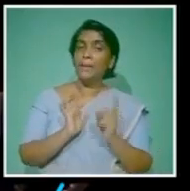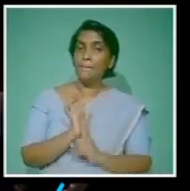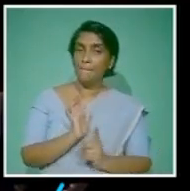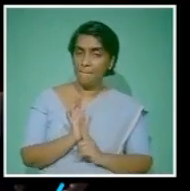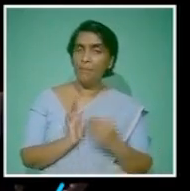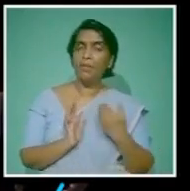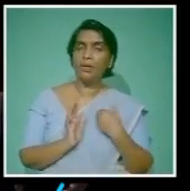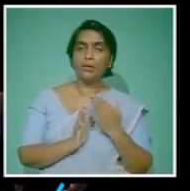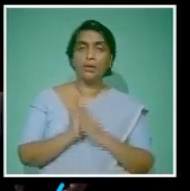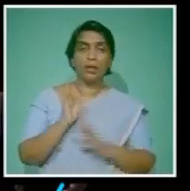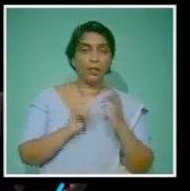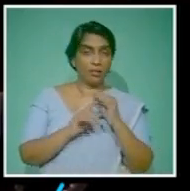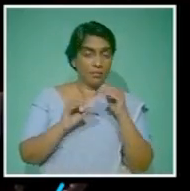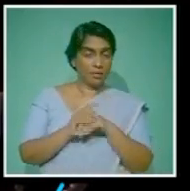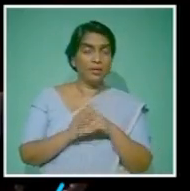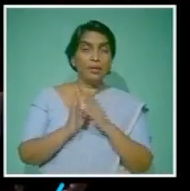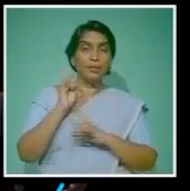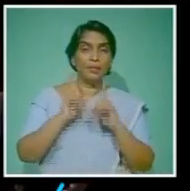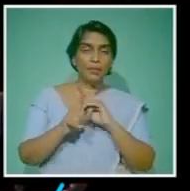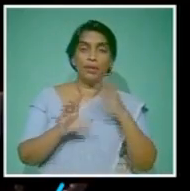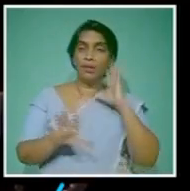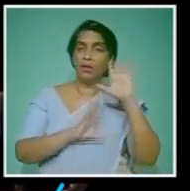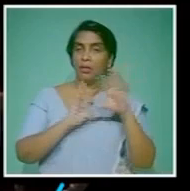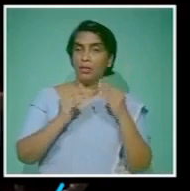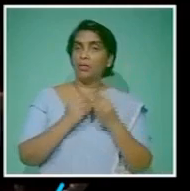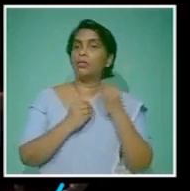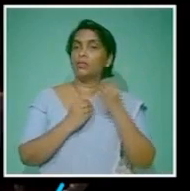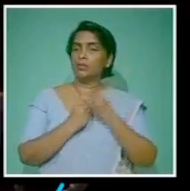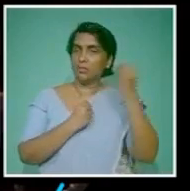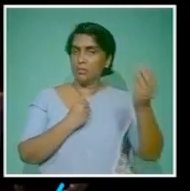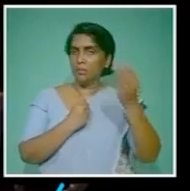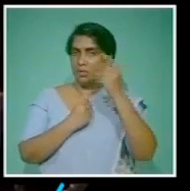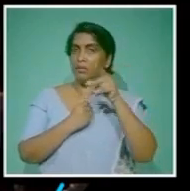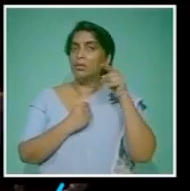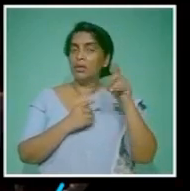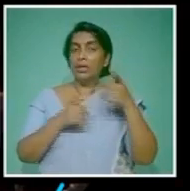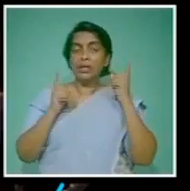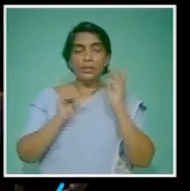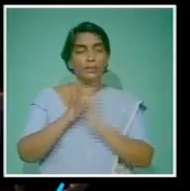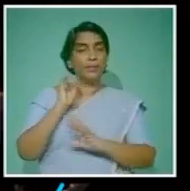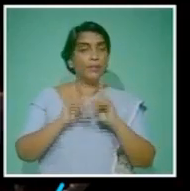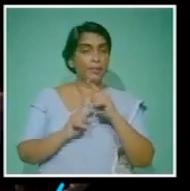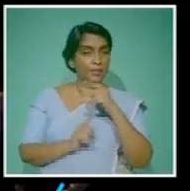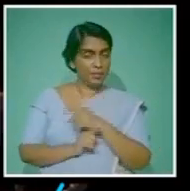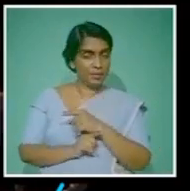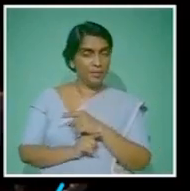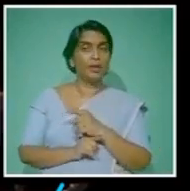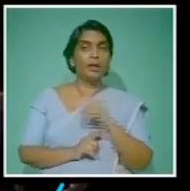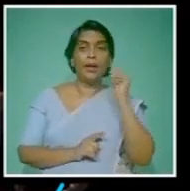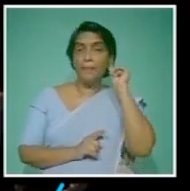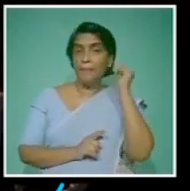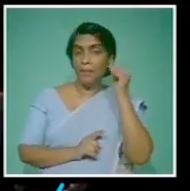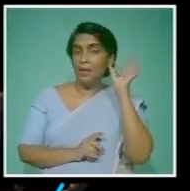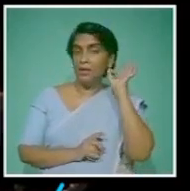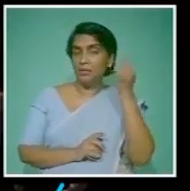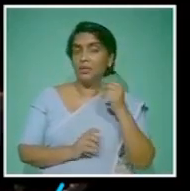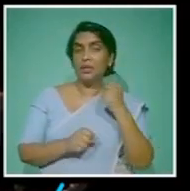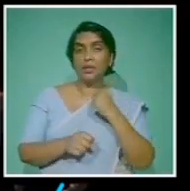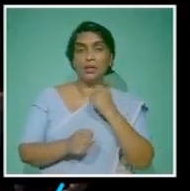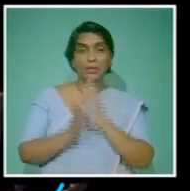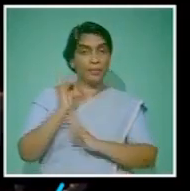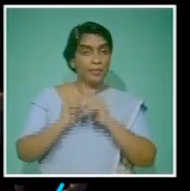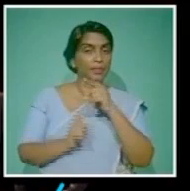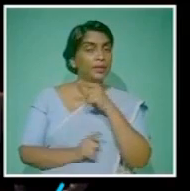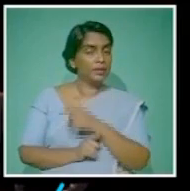මා විසින් අමාත්‍ය තනතුරු දන් ලද අමාත්‍යංශ වෙත තොරතුරු ලබා ගැනීම සඳහා යවන ලද අතර ඒ අනුව ක්‍රීඩා අමාත්‍යංශය විසින්ද මැණිකා ස්වර්ණාභරණ රාජ්‍ය